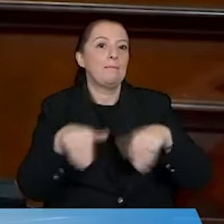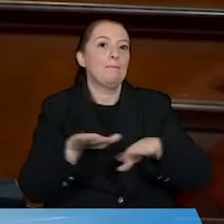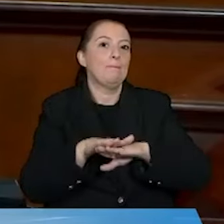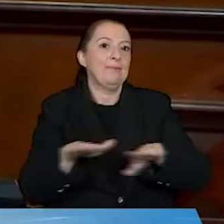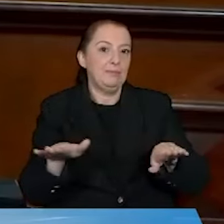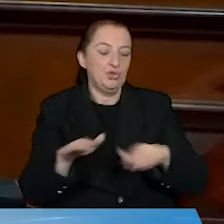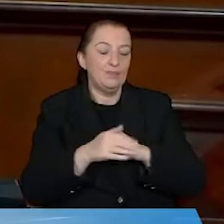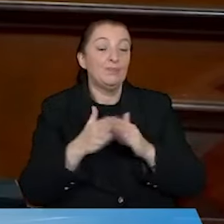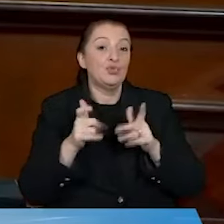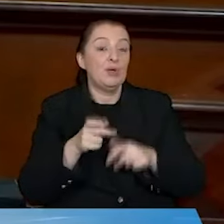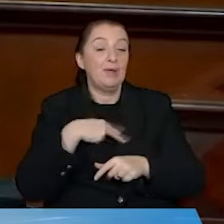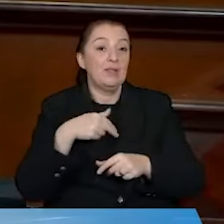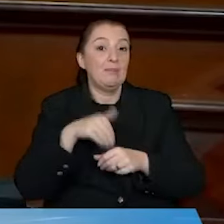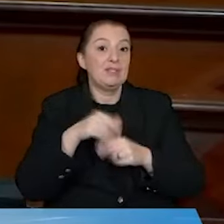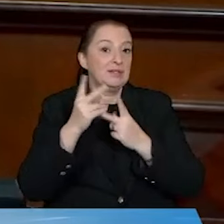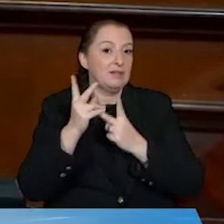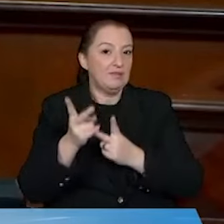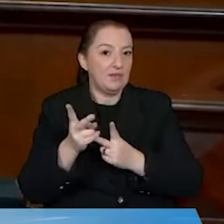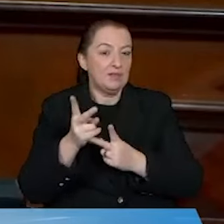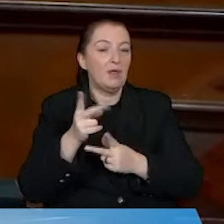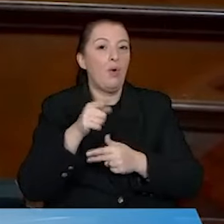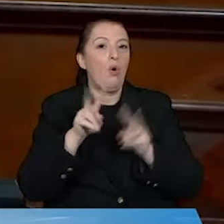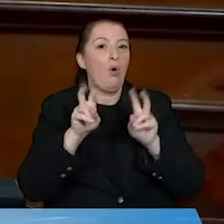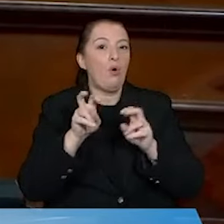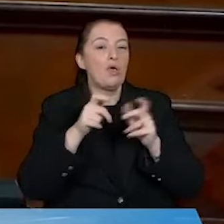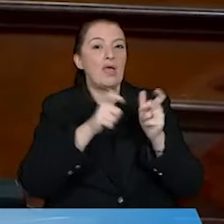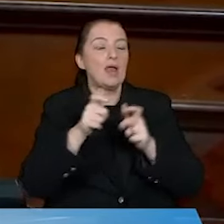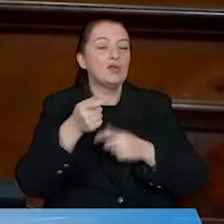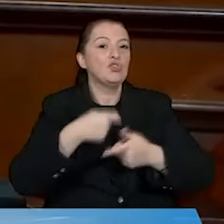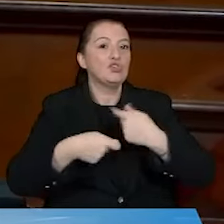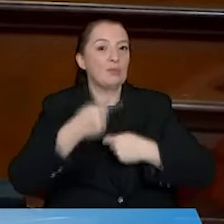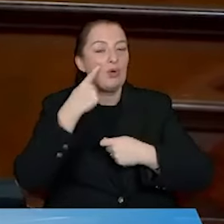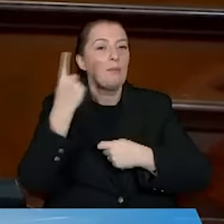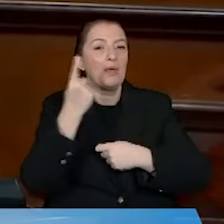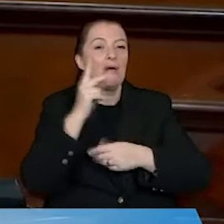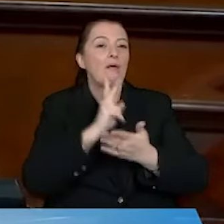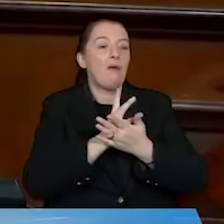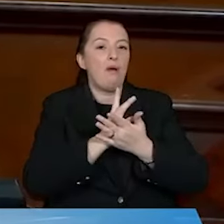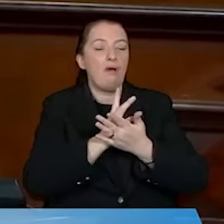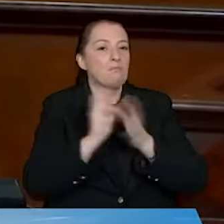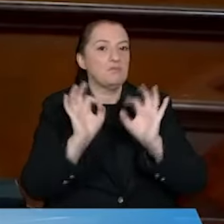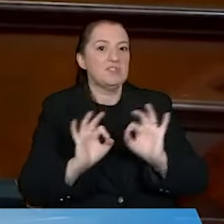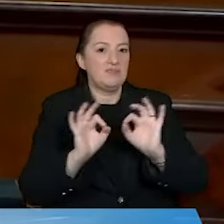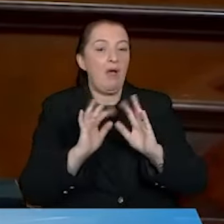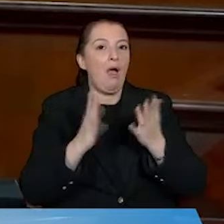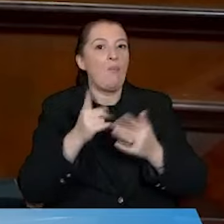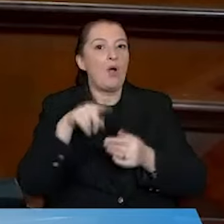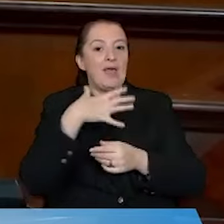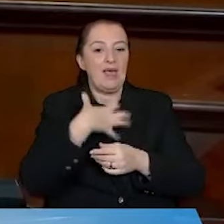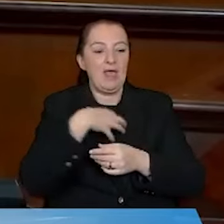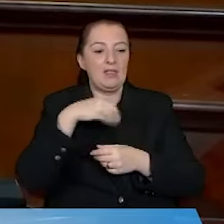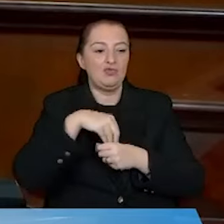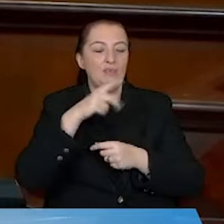süresi dolmuş. Büyükşehir Belediye Meclisi tarafından söz konusu alanların işletilmesiyle ilgili herhangi bir karar da alınmamış. Ama onlar kendi aralarında